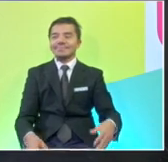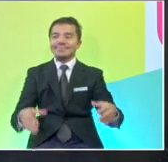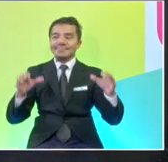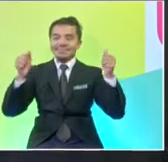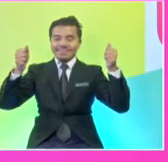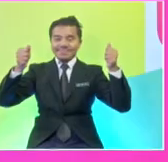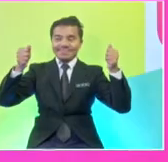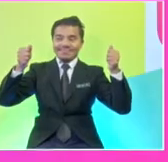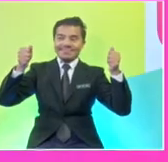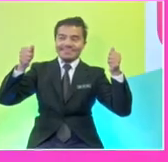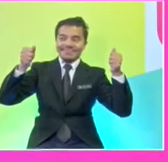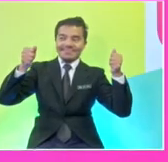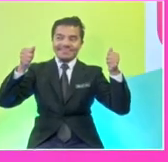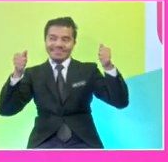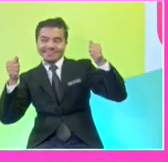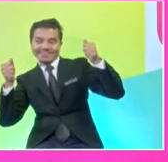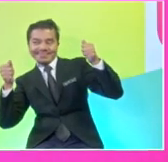Cikgu cantik